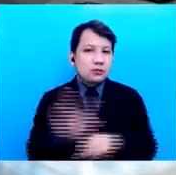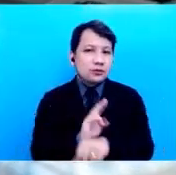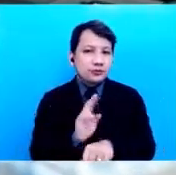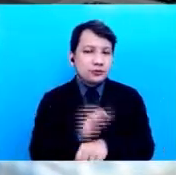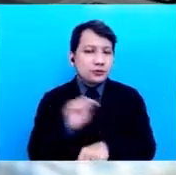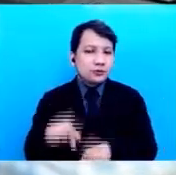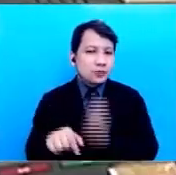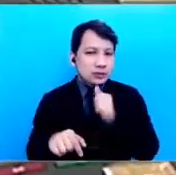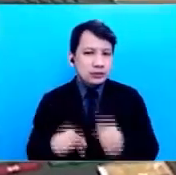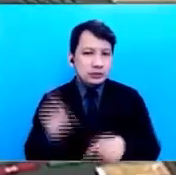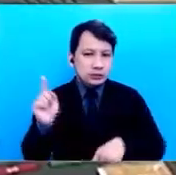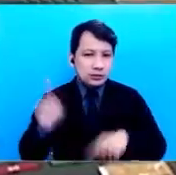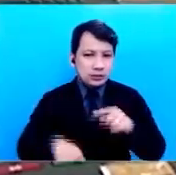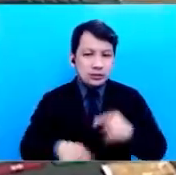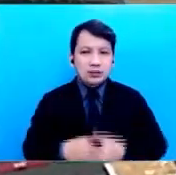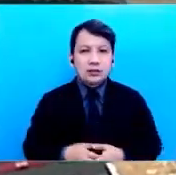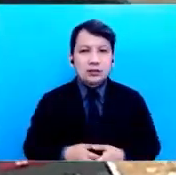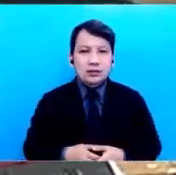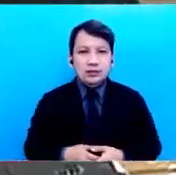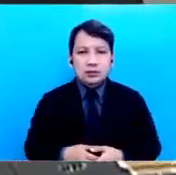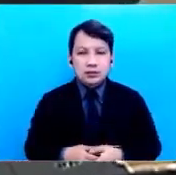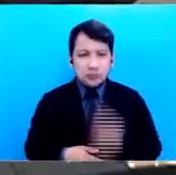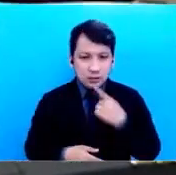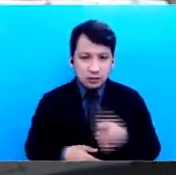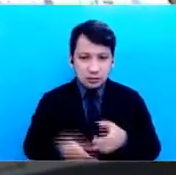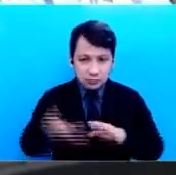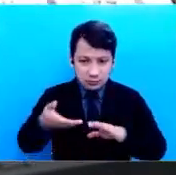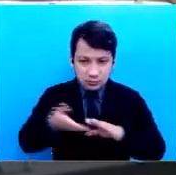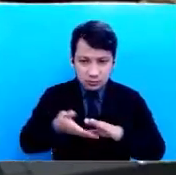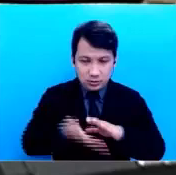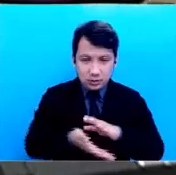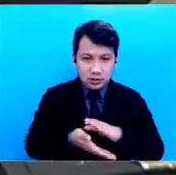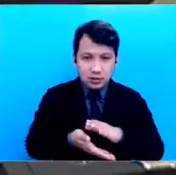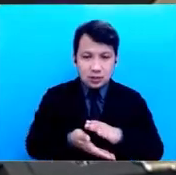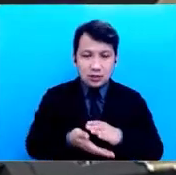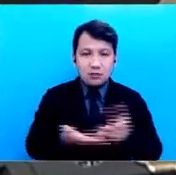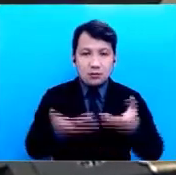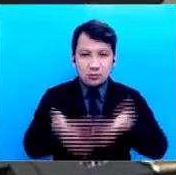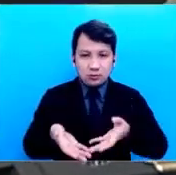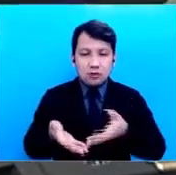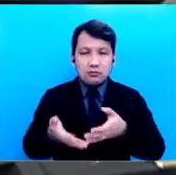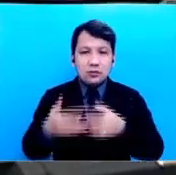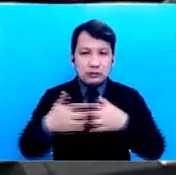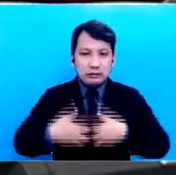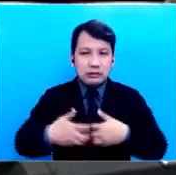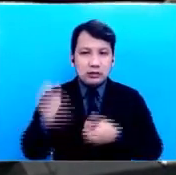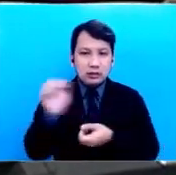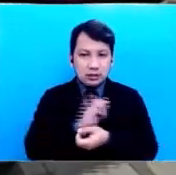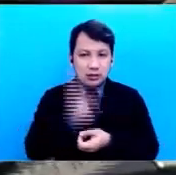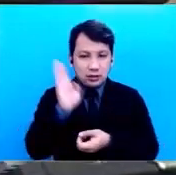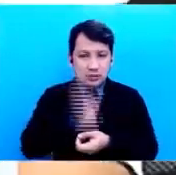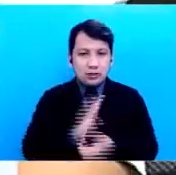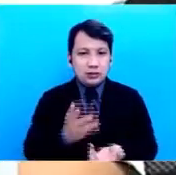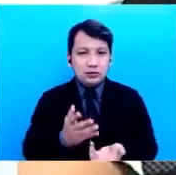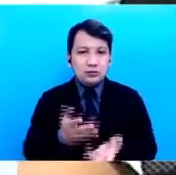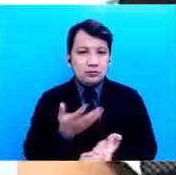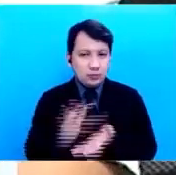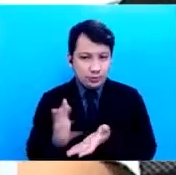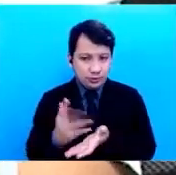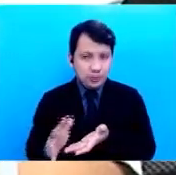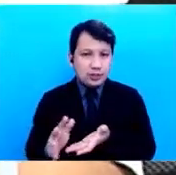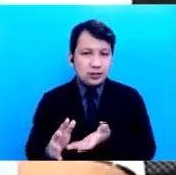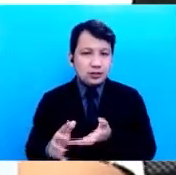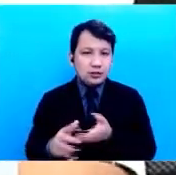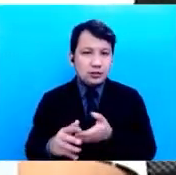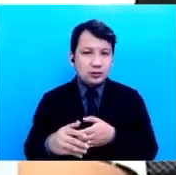man. Isi-shred yun, and then after that shredding, then that will become a waste. Maybe we can have